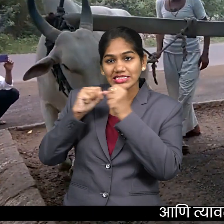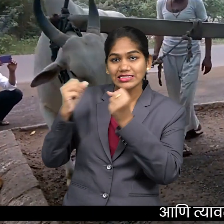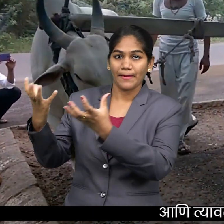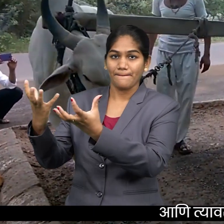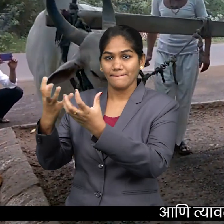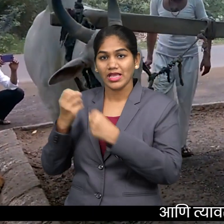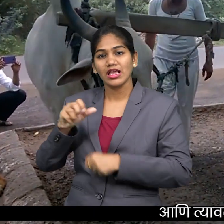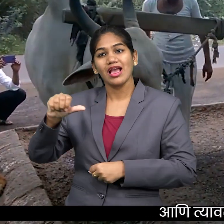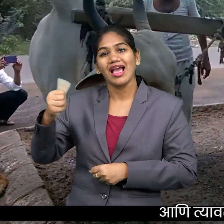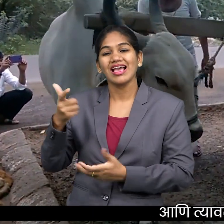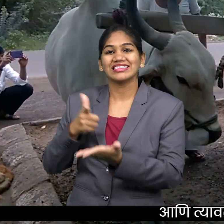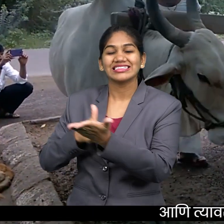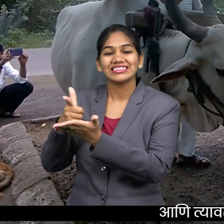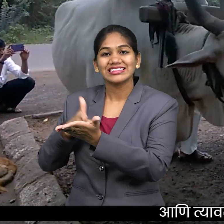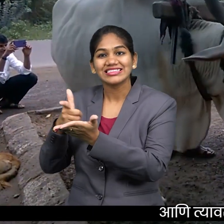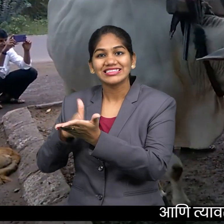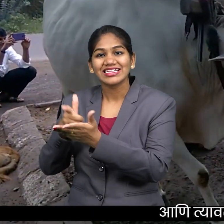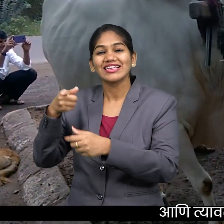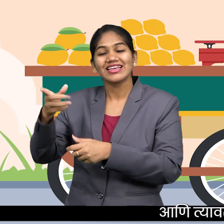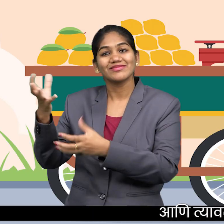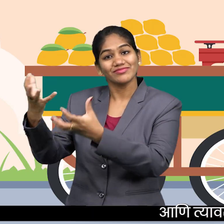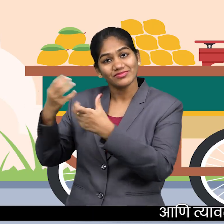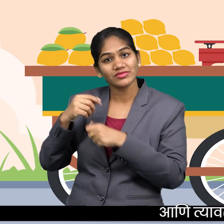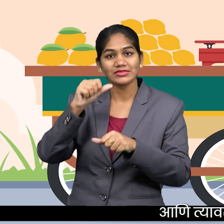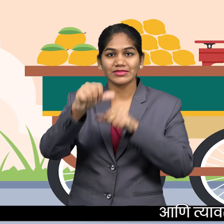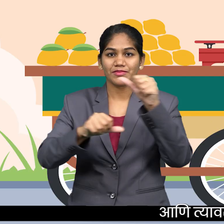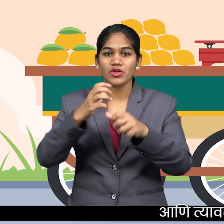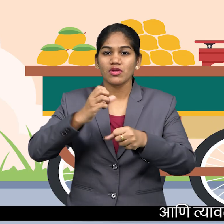आणि त्यावर गुळावर प्रक्रिया करतो.